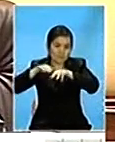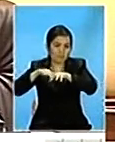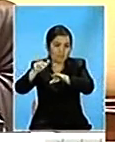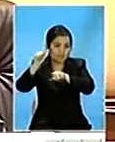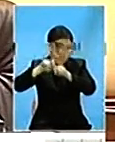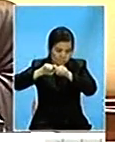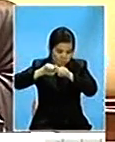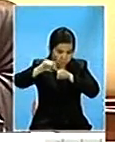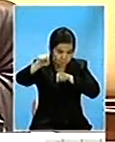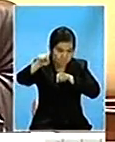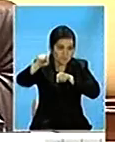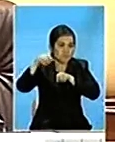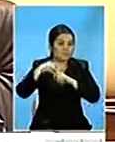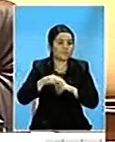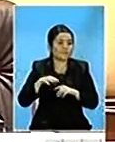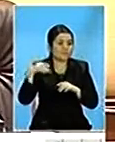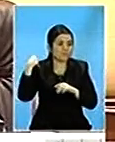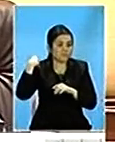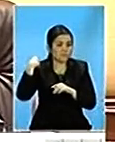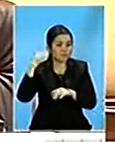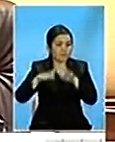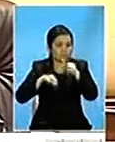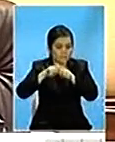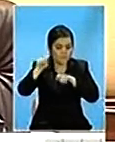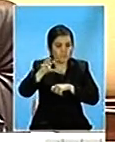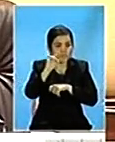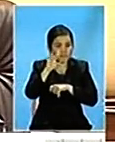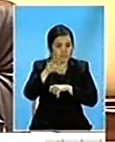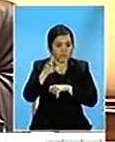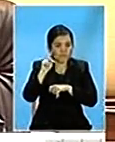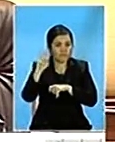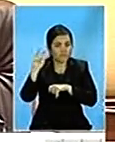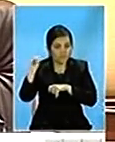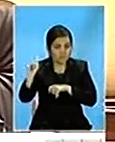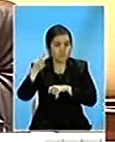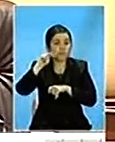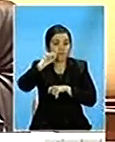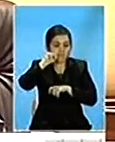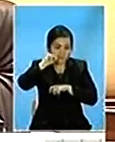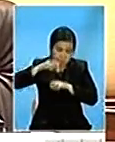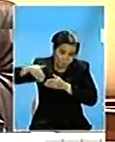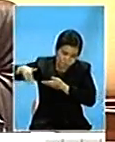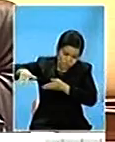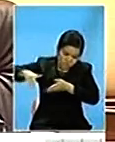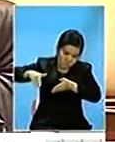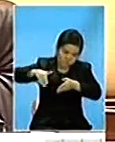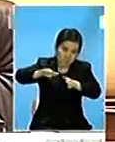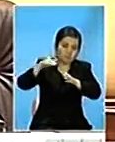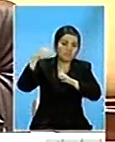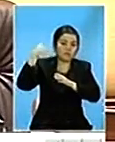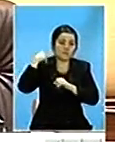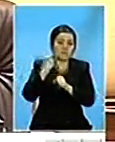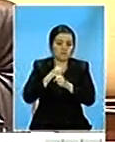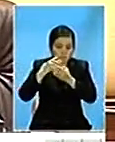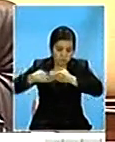ยาวตั้งแต่ต้นน้ำมาจนถึงหนองหานก็เกือบ100กิโลเมตรนะครับในลำน้ำพุงนี้ก็มีการพัฒนาอยู่แหล่งเดียวคือเขื่อนล